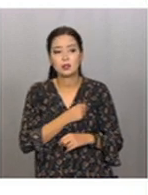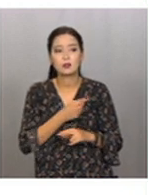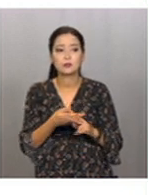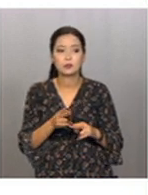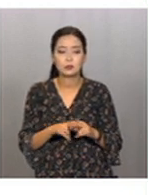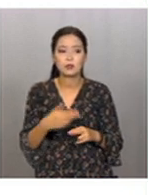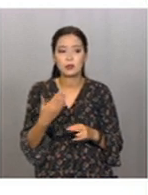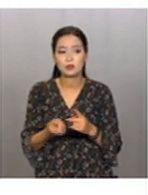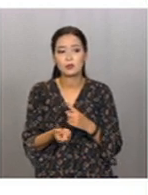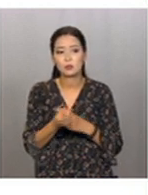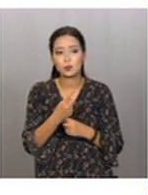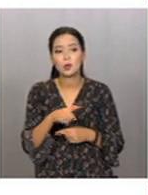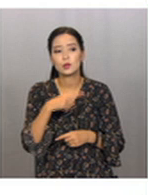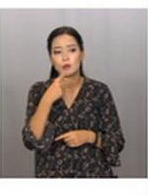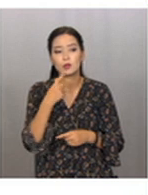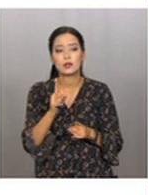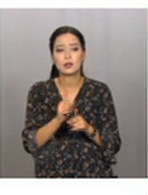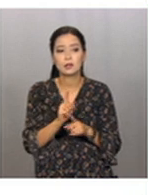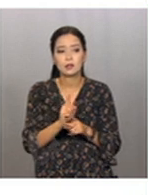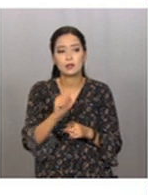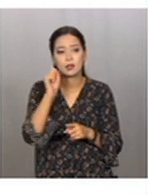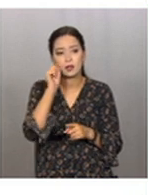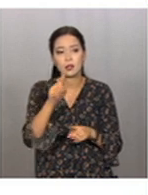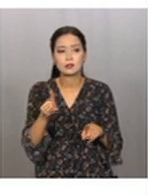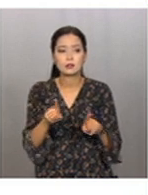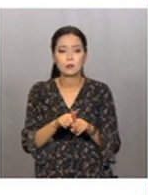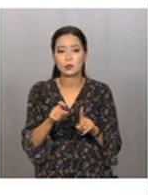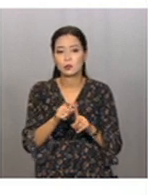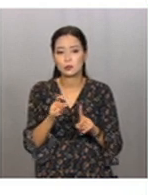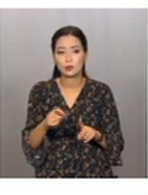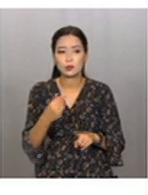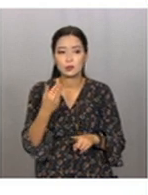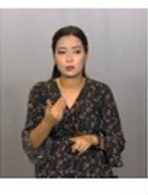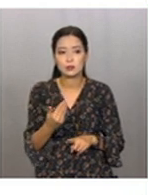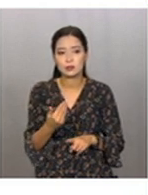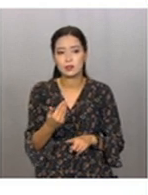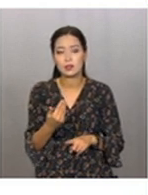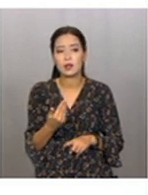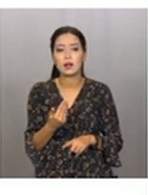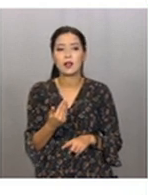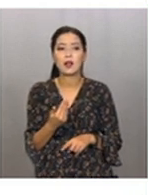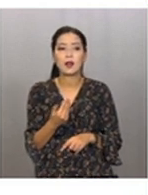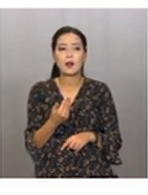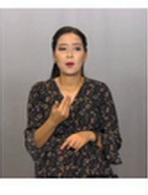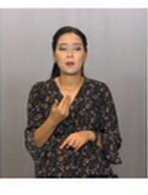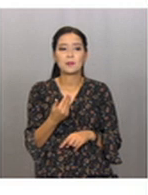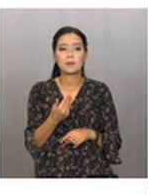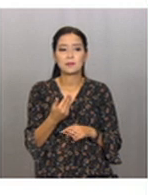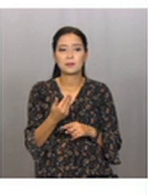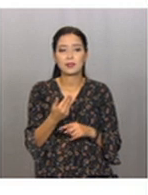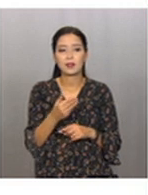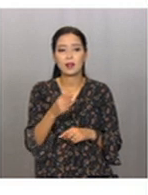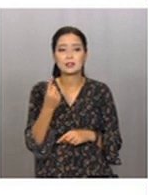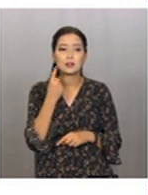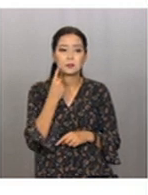туармысың? Сөйлейсің алтындай ғып сөздің жезін. Майысқан сегіз ғырлы жүйрік ақсың. Қай жерден